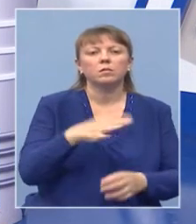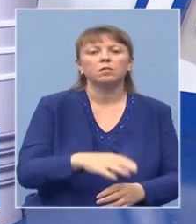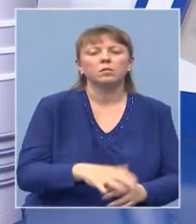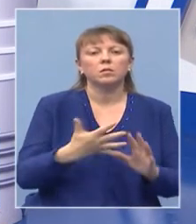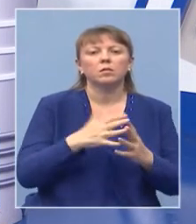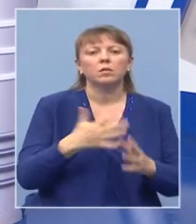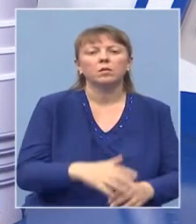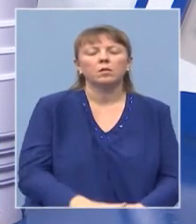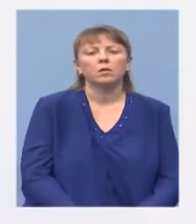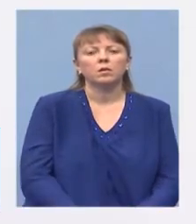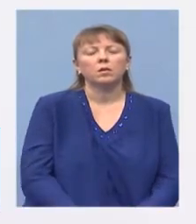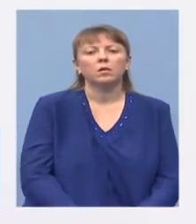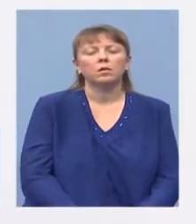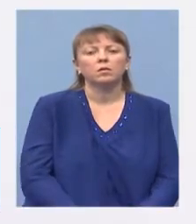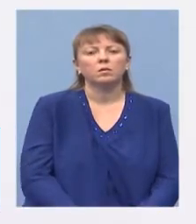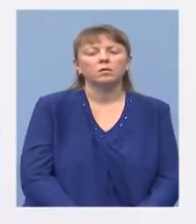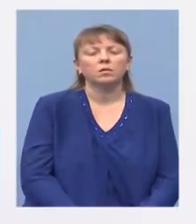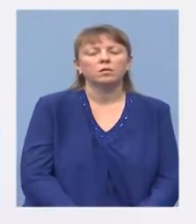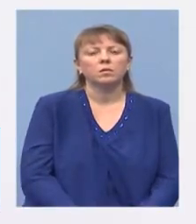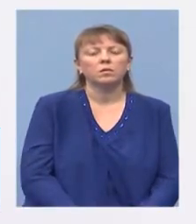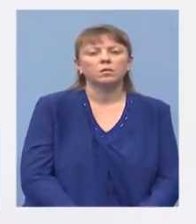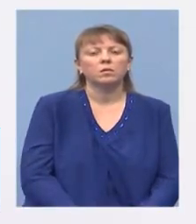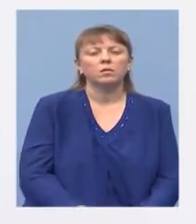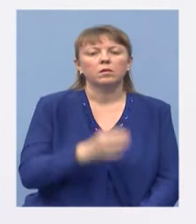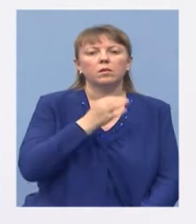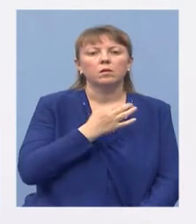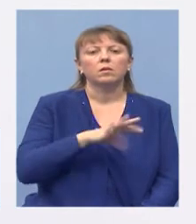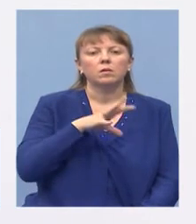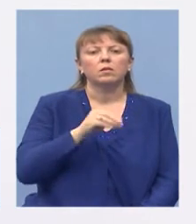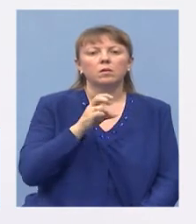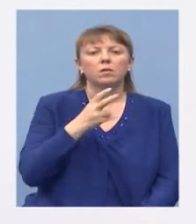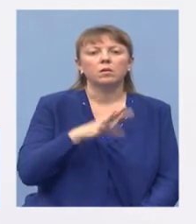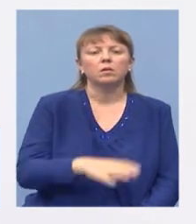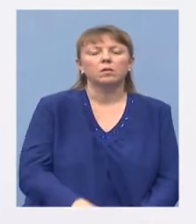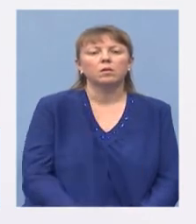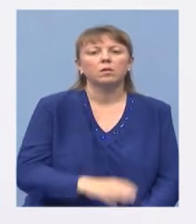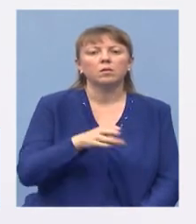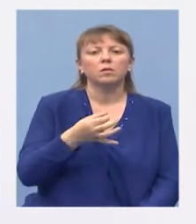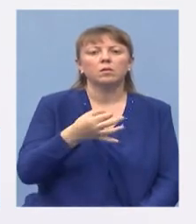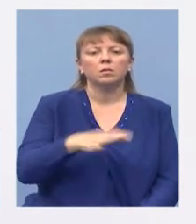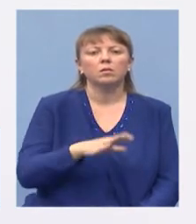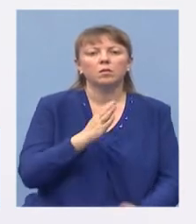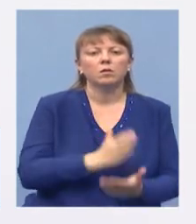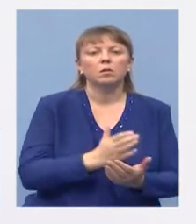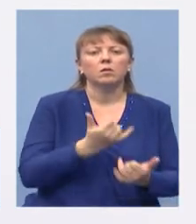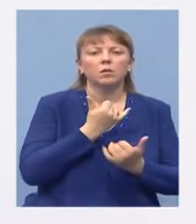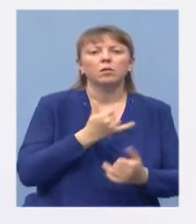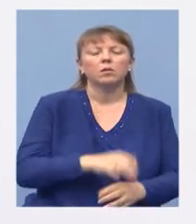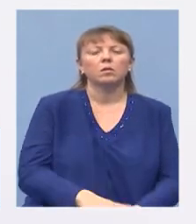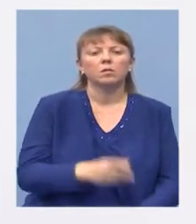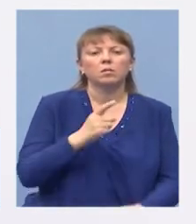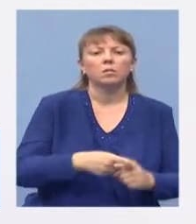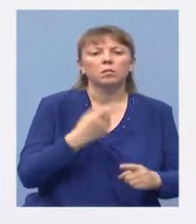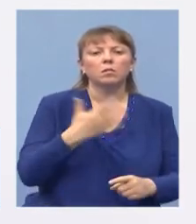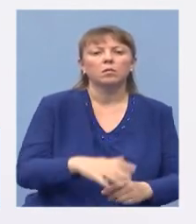населенных пунктов и так далее? В условиях сельской местности, в принципе, как я уже отметил, у нас во всех районах области есть центр обслуживания населения, плюс